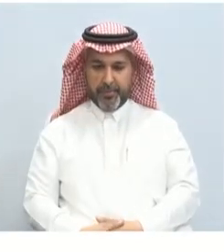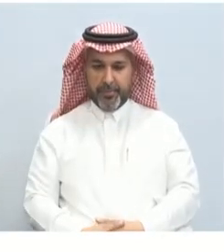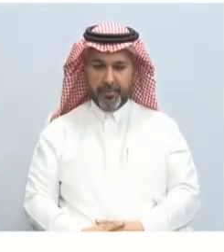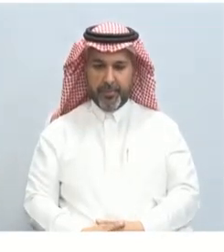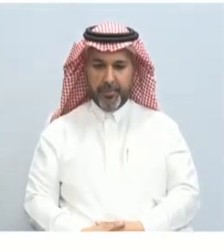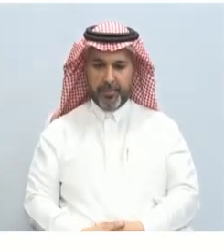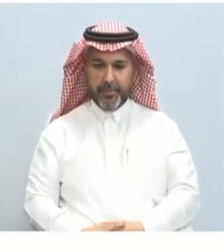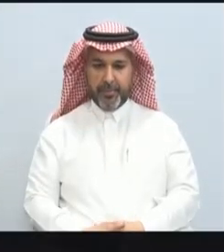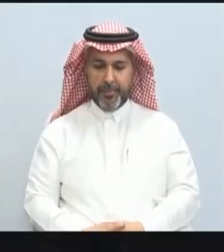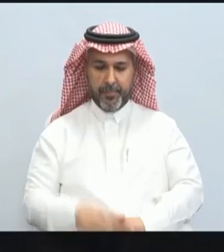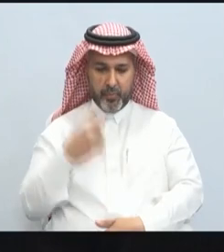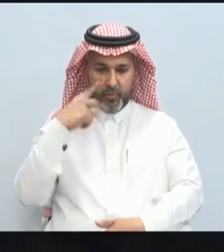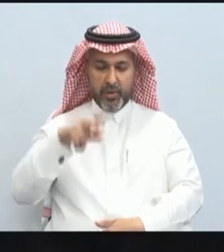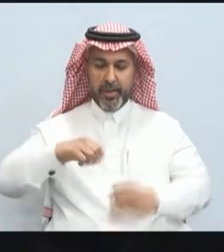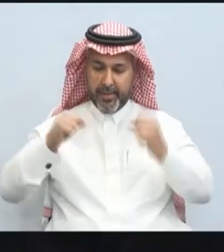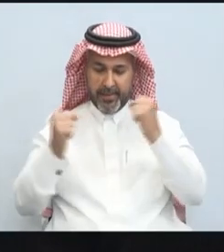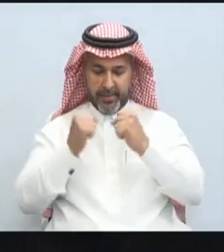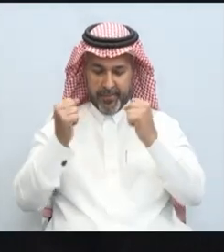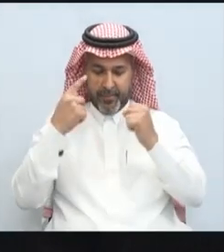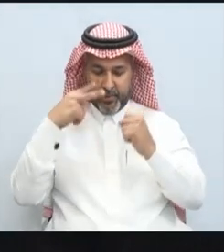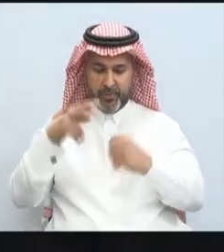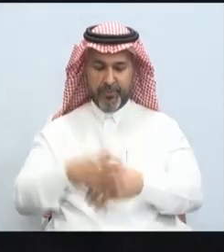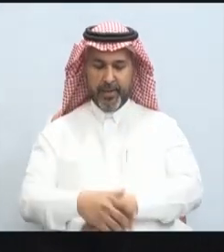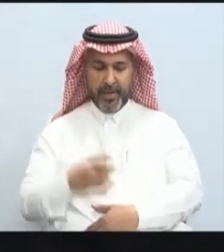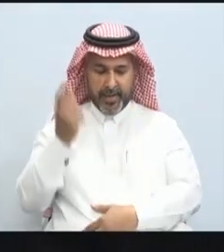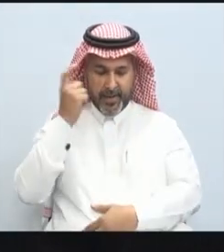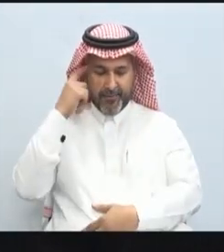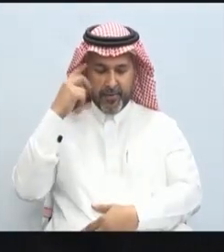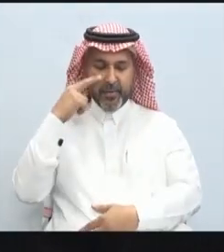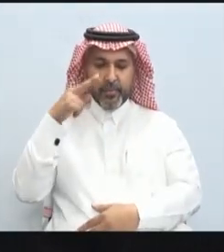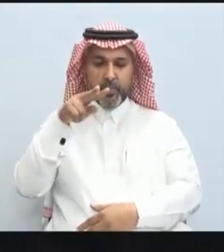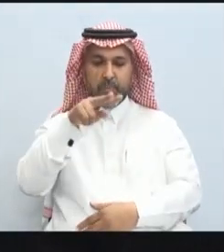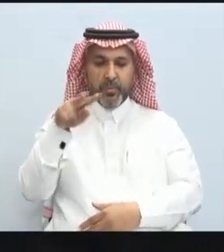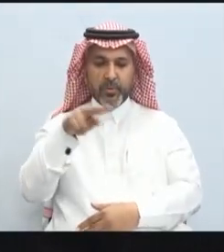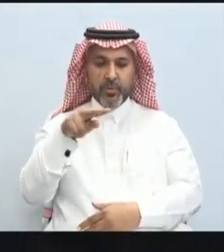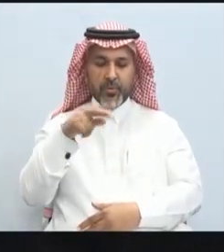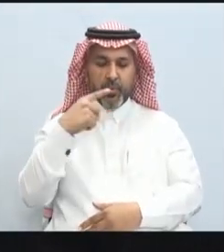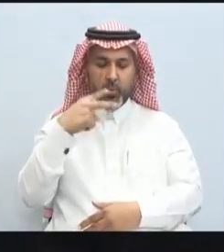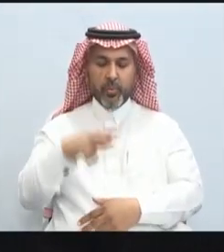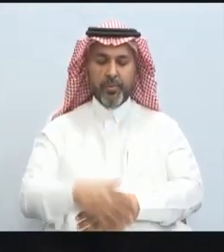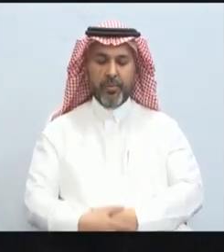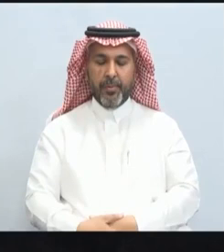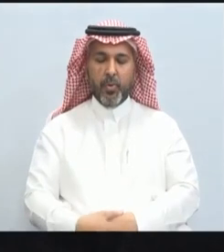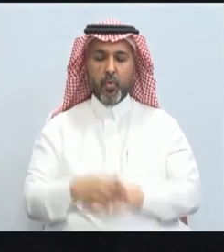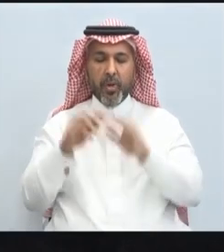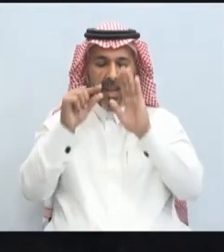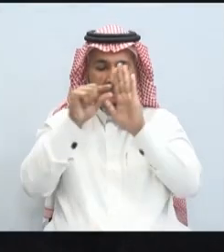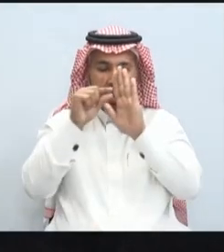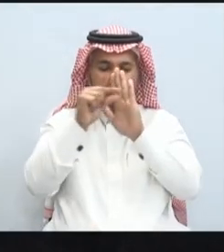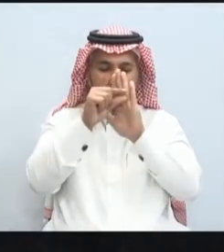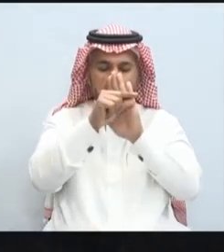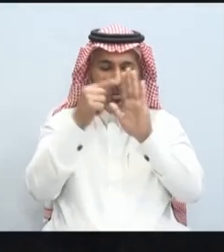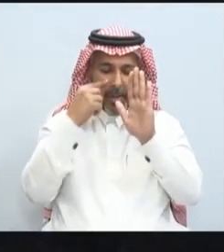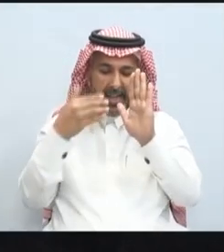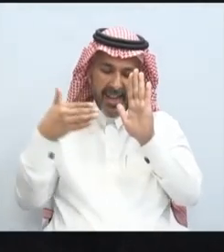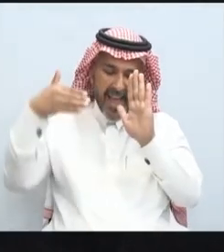فقره اتدرب نقرا اذا كانت المقدمات التاليه تقود الى نتيجه